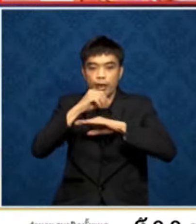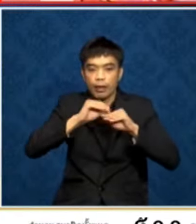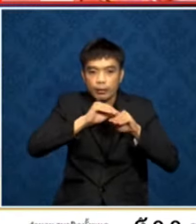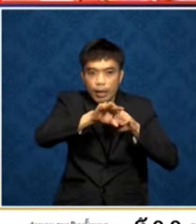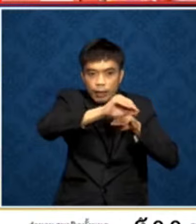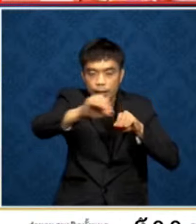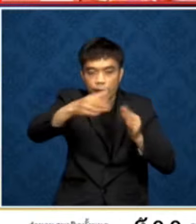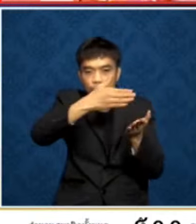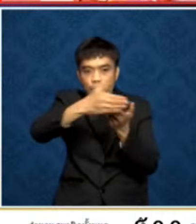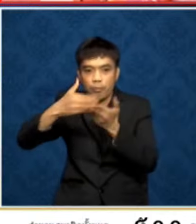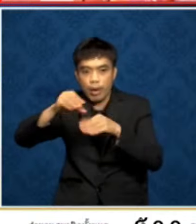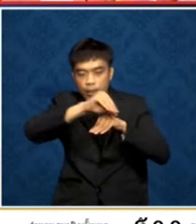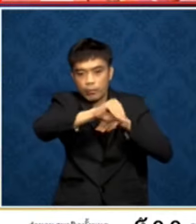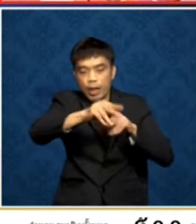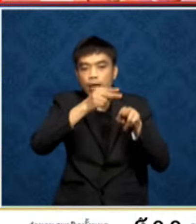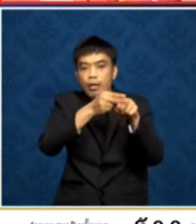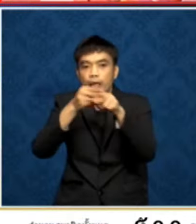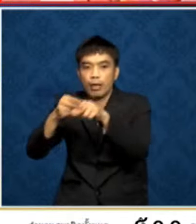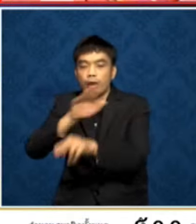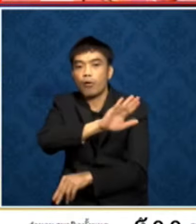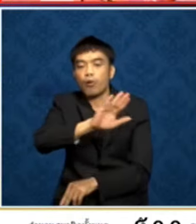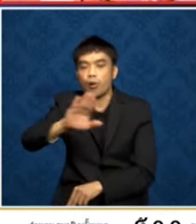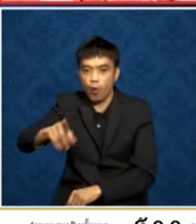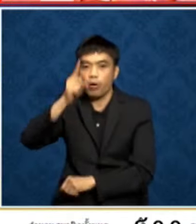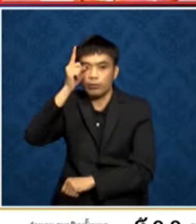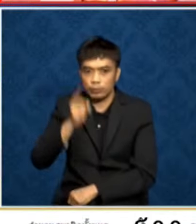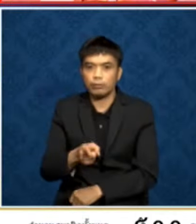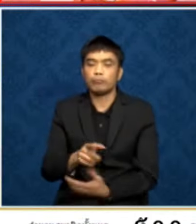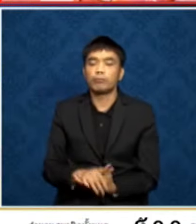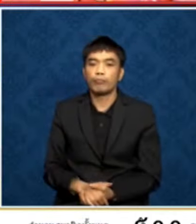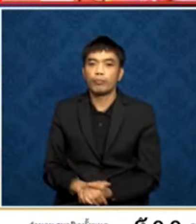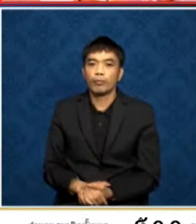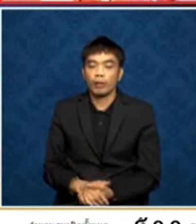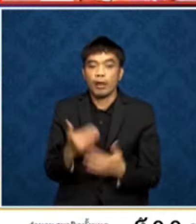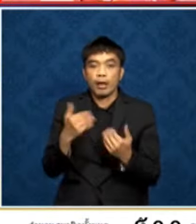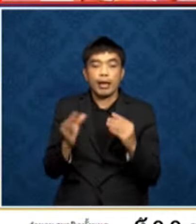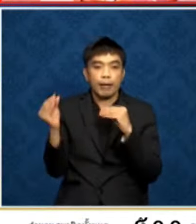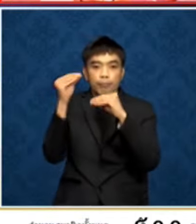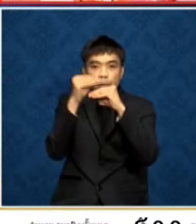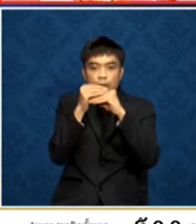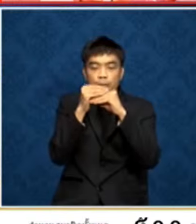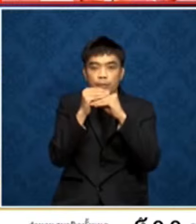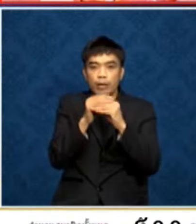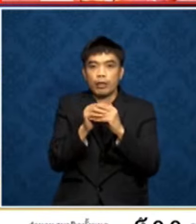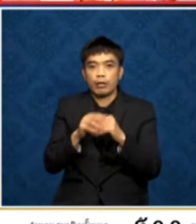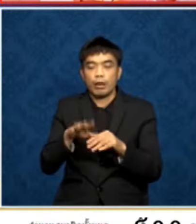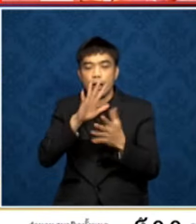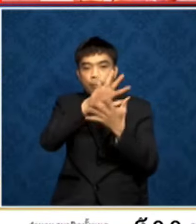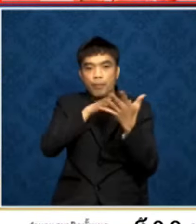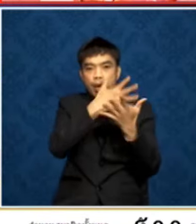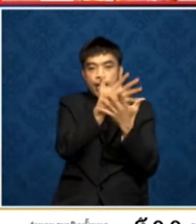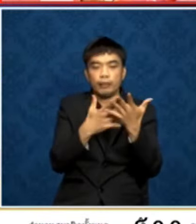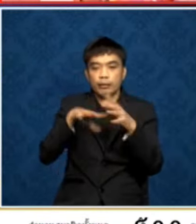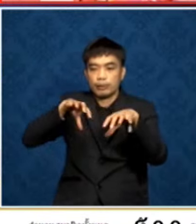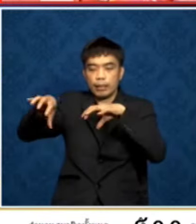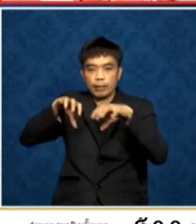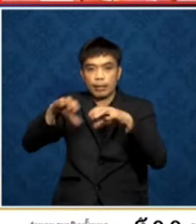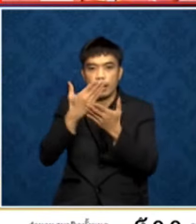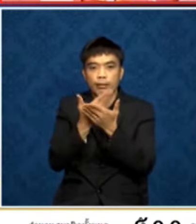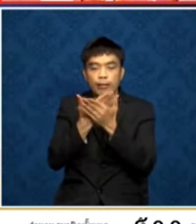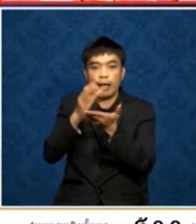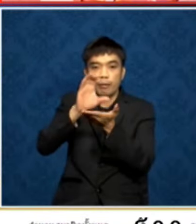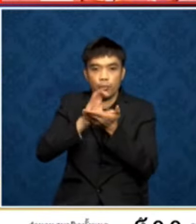ชนอย่างแท้จริงดังนั้นการอั skillและรกลในการจัดทำแผนงบประมาณและ